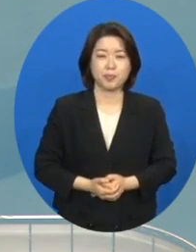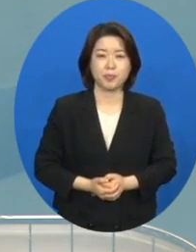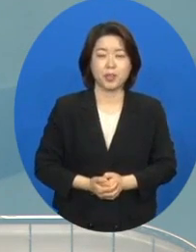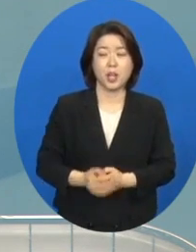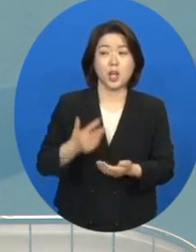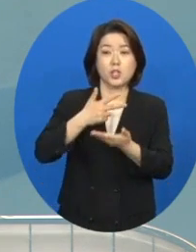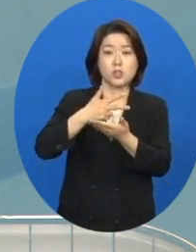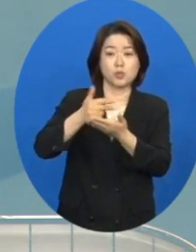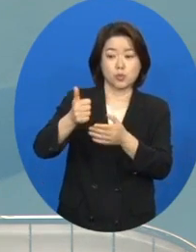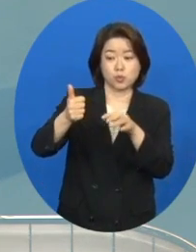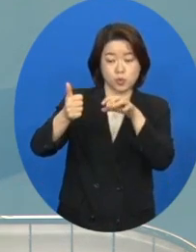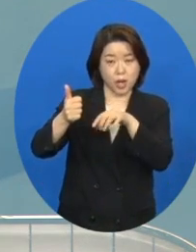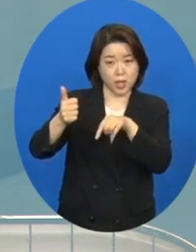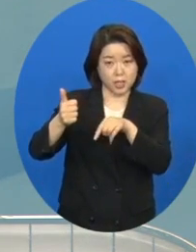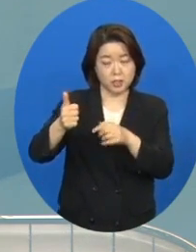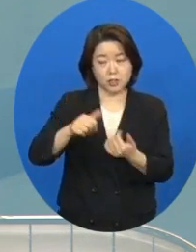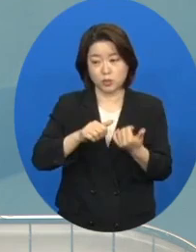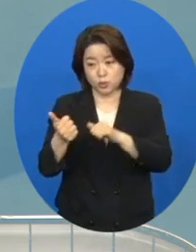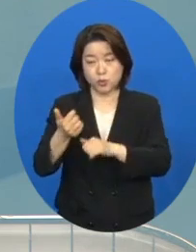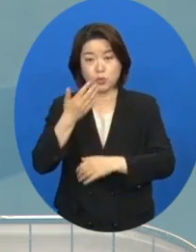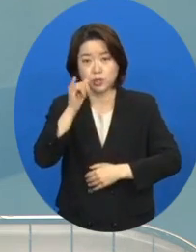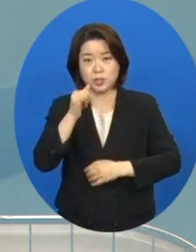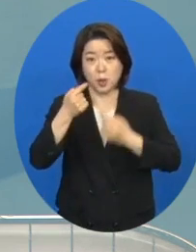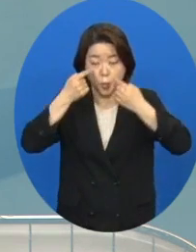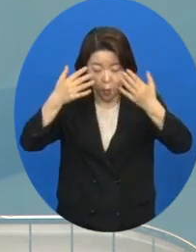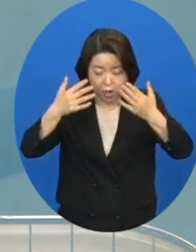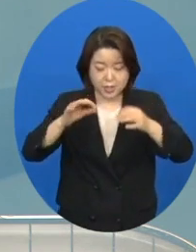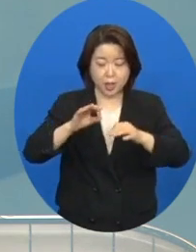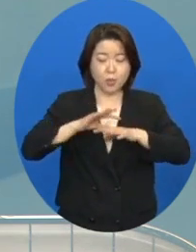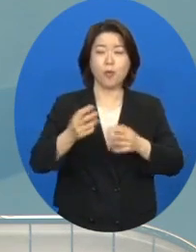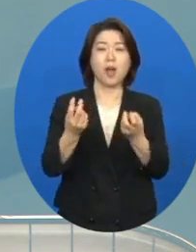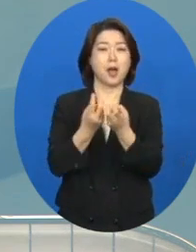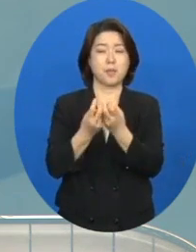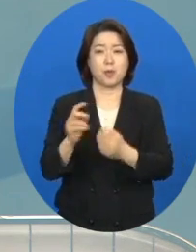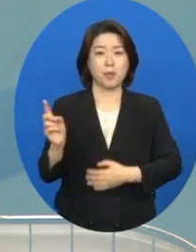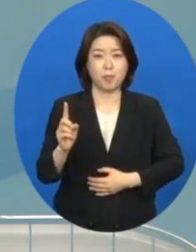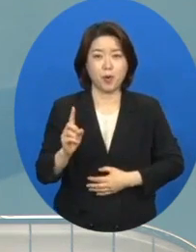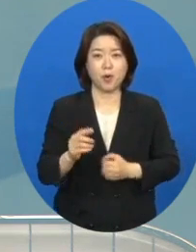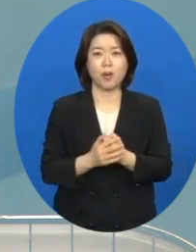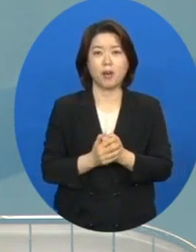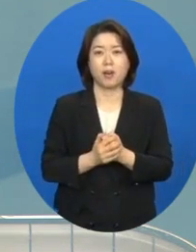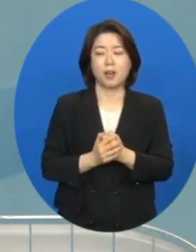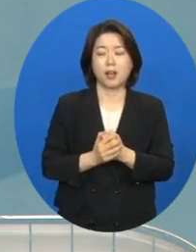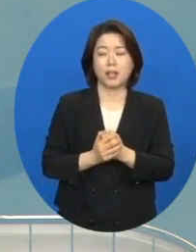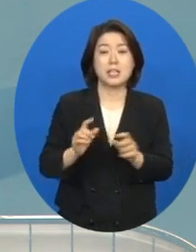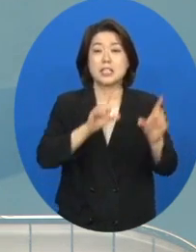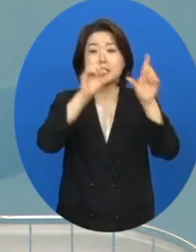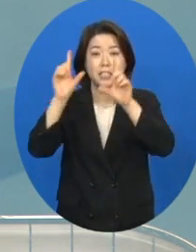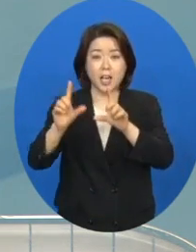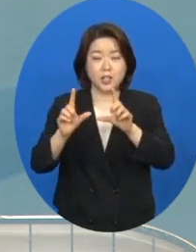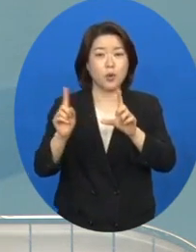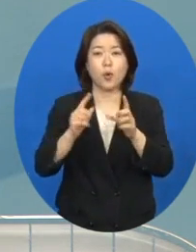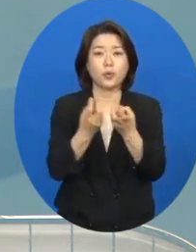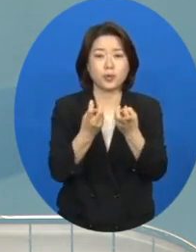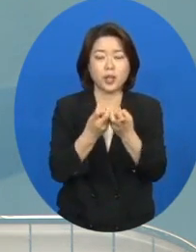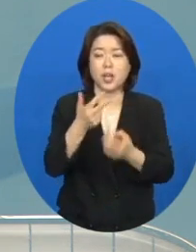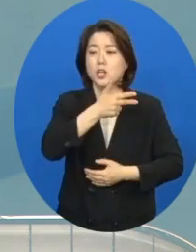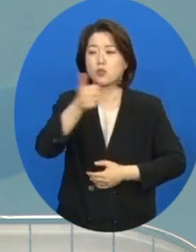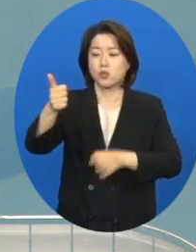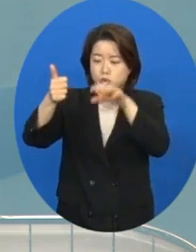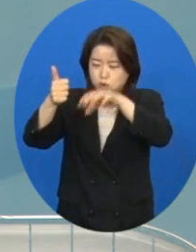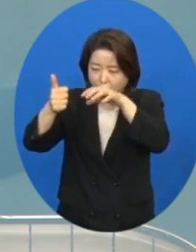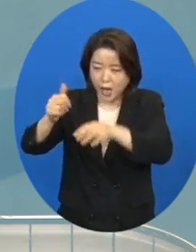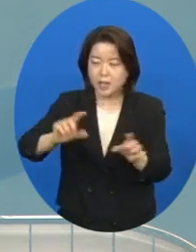주 안에서 죽을 수 있는 정말 확실하고 놀라운 방법이 있는데 살기를 주 안에서 사는 겁니다.